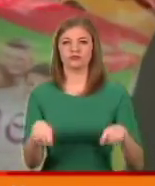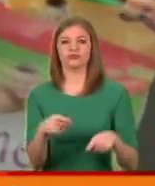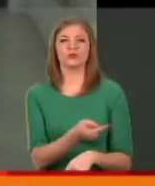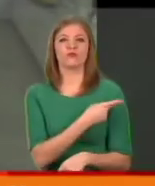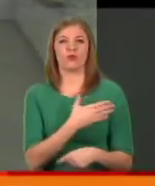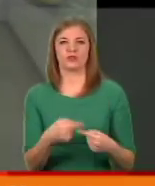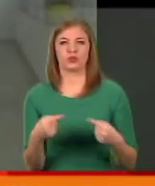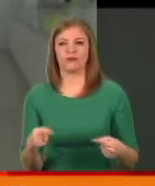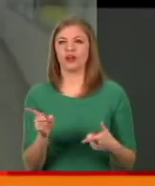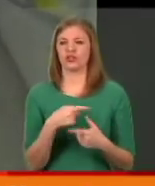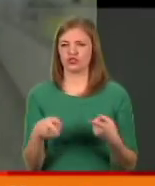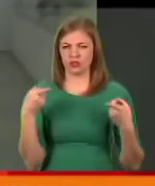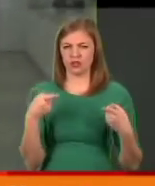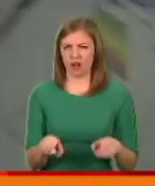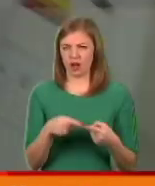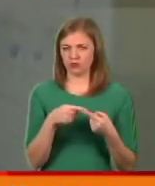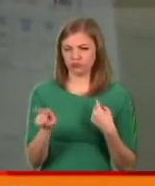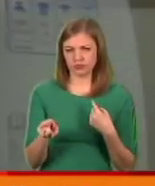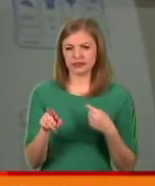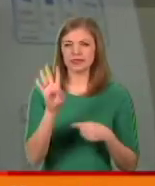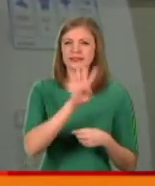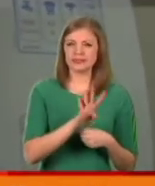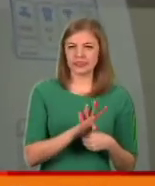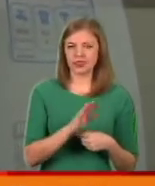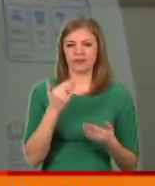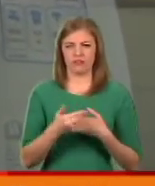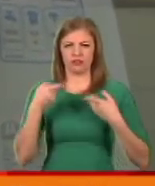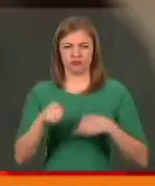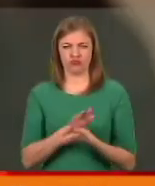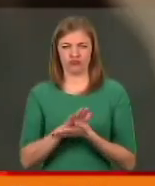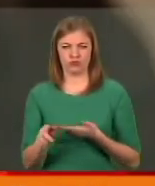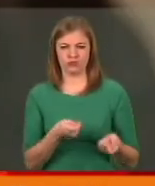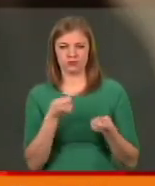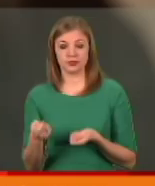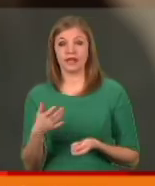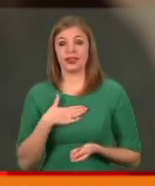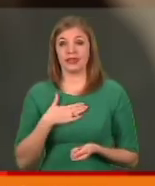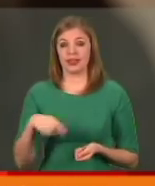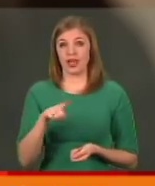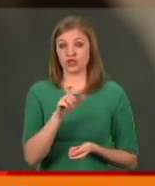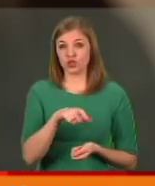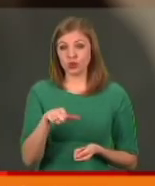польські товари? І чи реально відрізнити сірий імпорт від білого? Наші люди